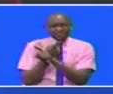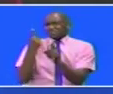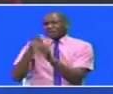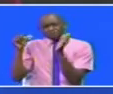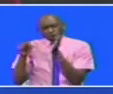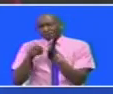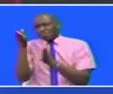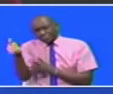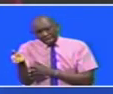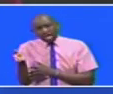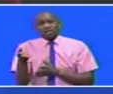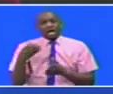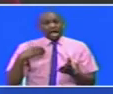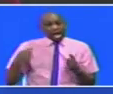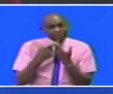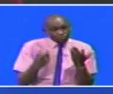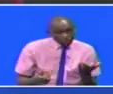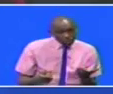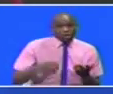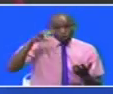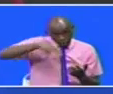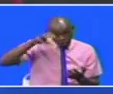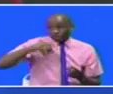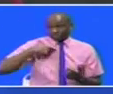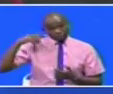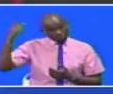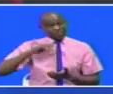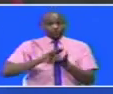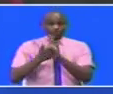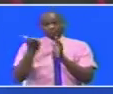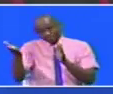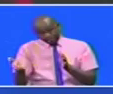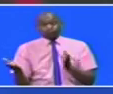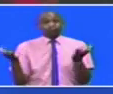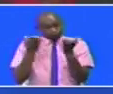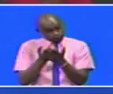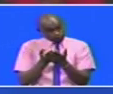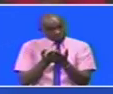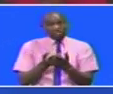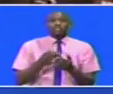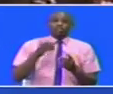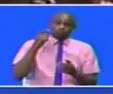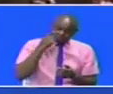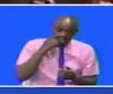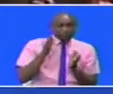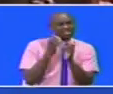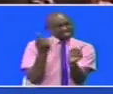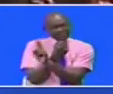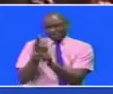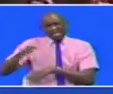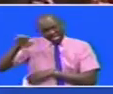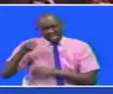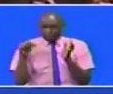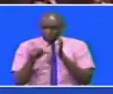mbalimbali kama nchini Jamhuri ya Demokrasia ya Kongo siku zile ikijulikana kama Zaire, Sudan na maeneo mengine yaliyokumbwa